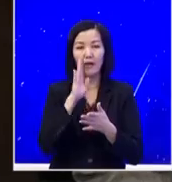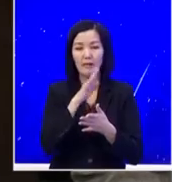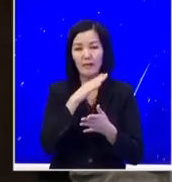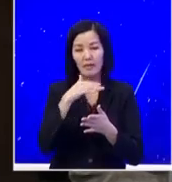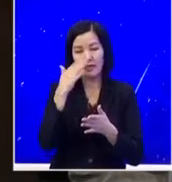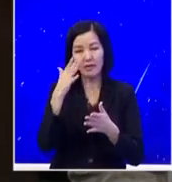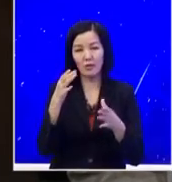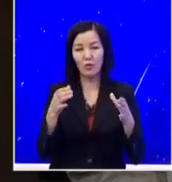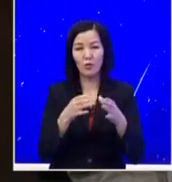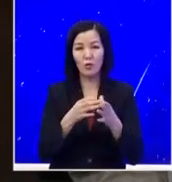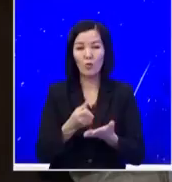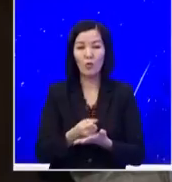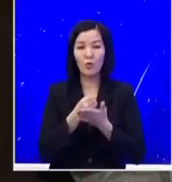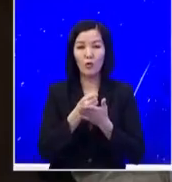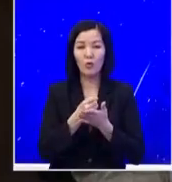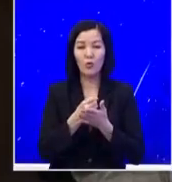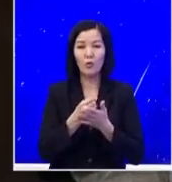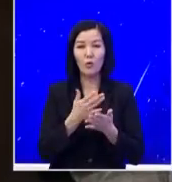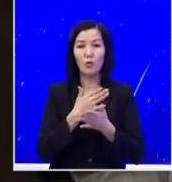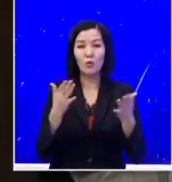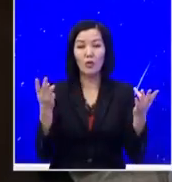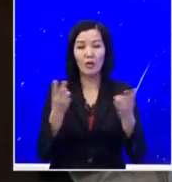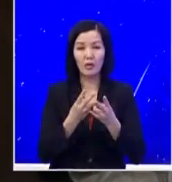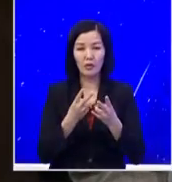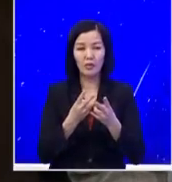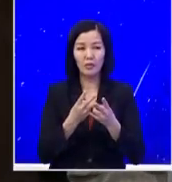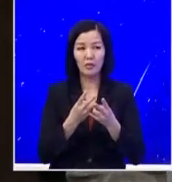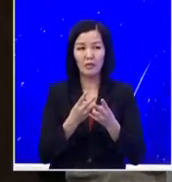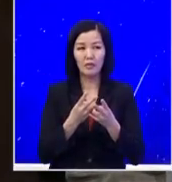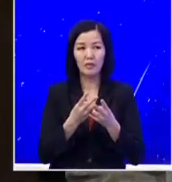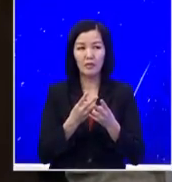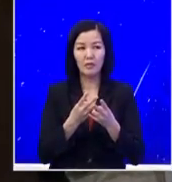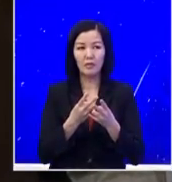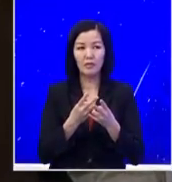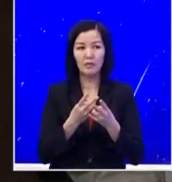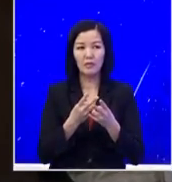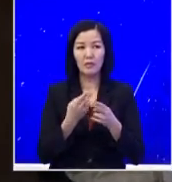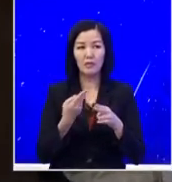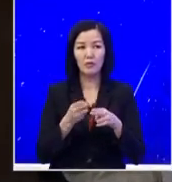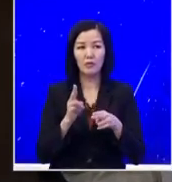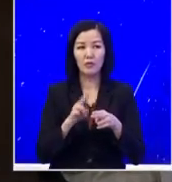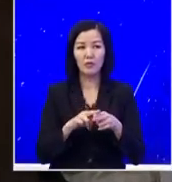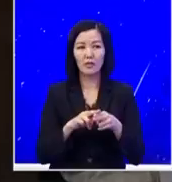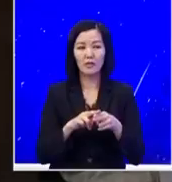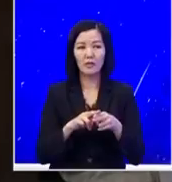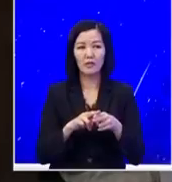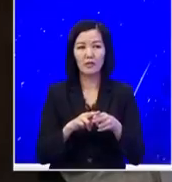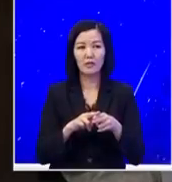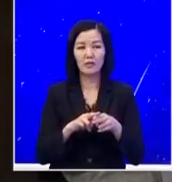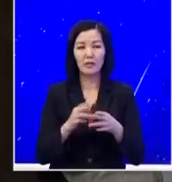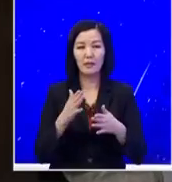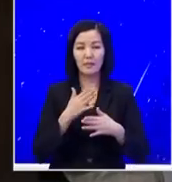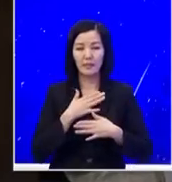ата-аналардың қолдауы ол үлкен қажеттілікті еткен болатын. Сондықтан